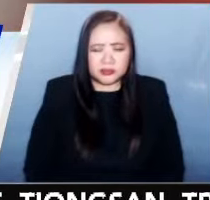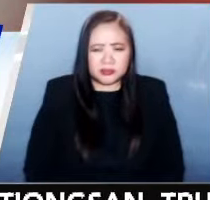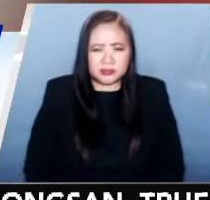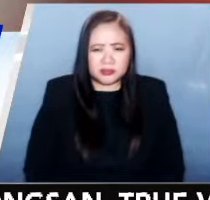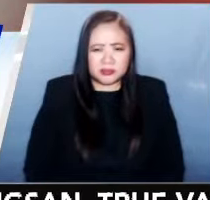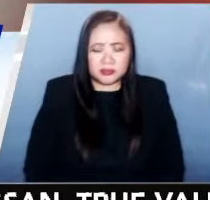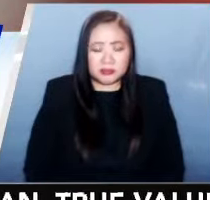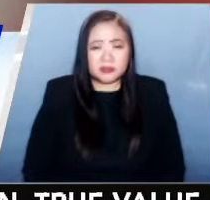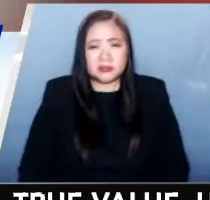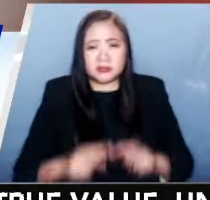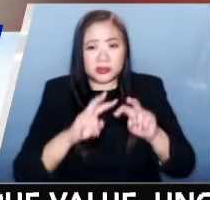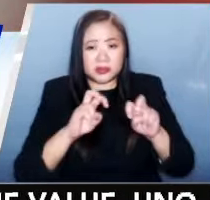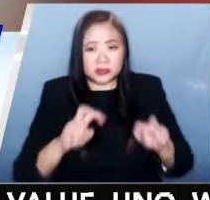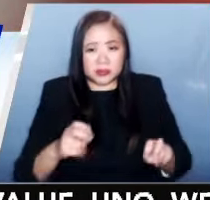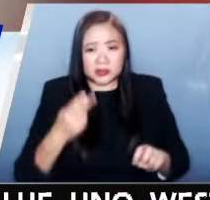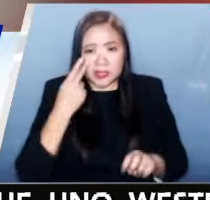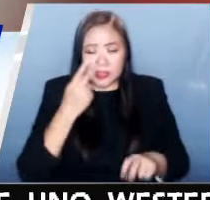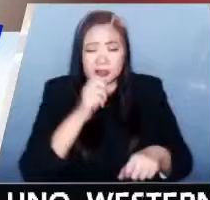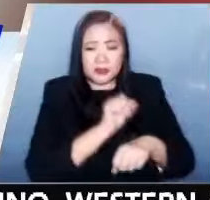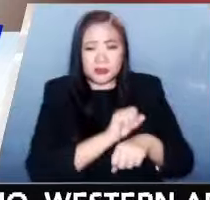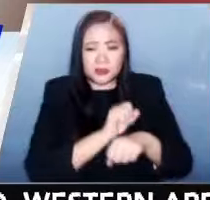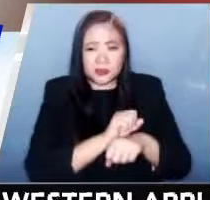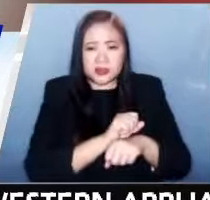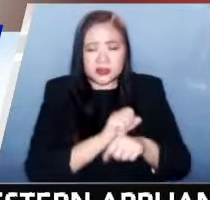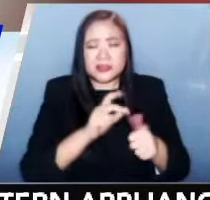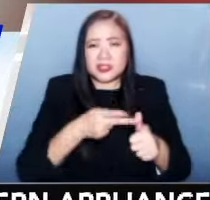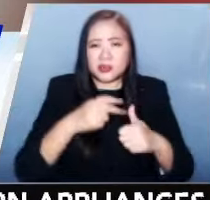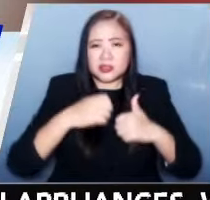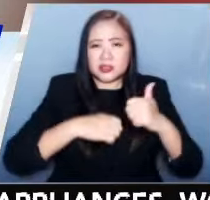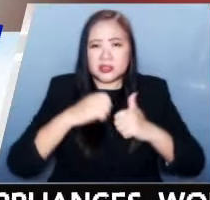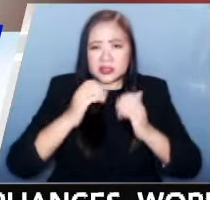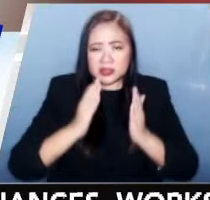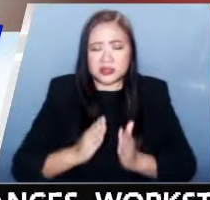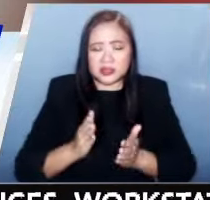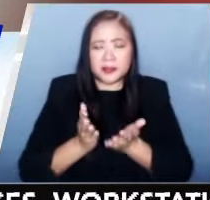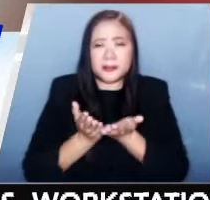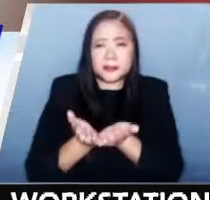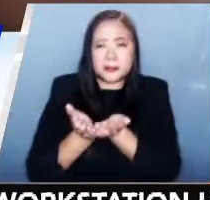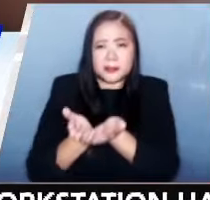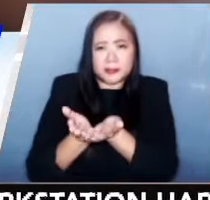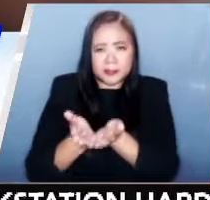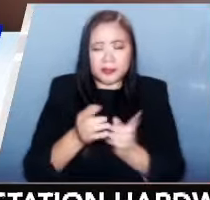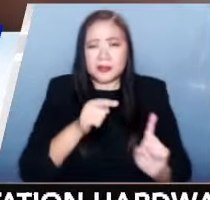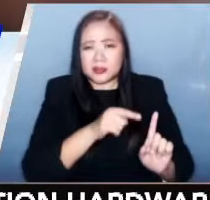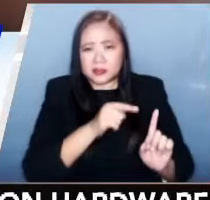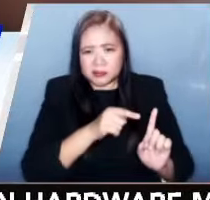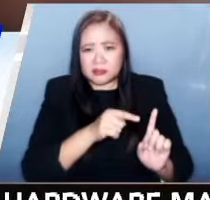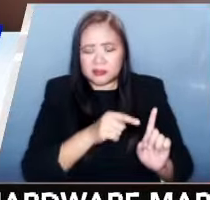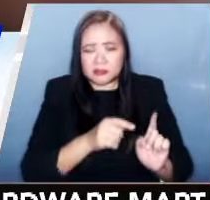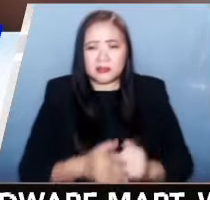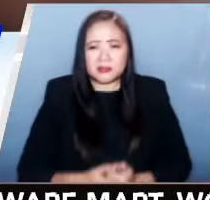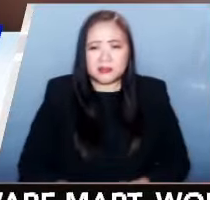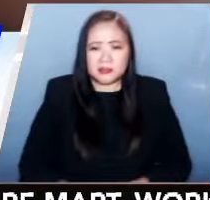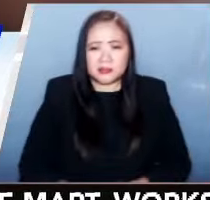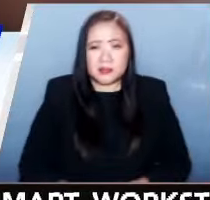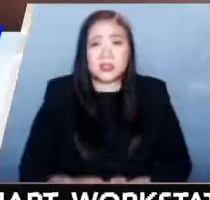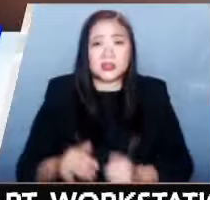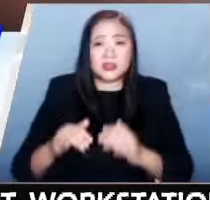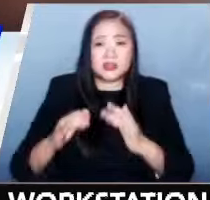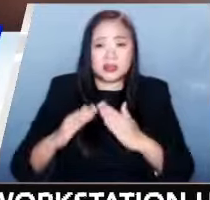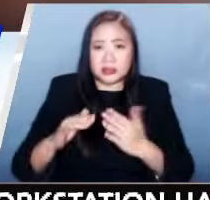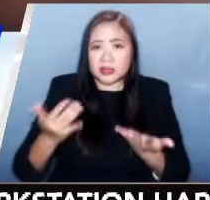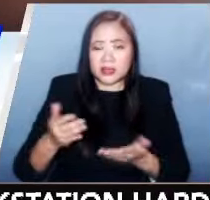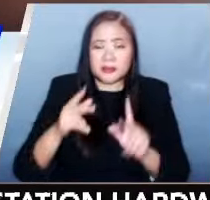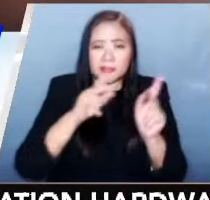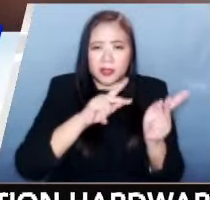investigasyon, nagtatrabaho raw bilang second engineer sa isang marine shipping company ang biktima. Nakatira raw ito sa Cuyo, Palawan at